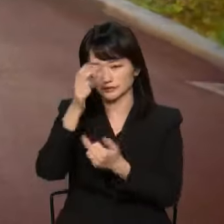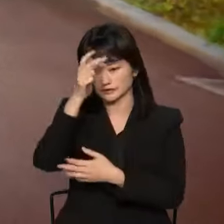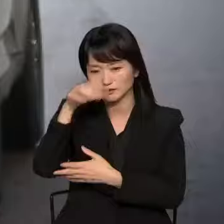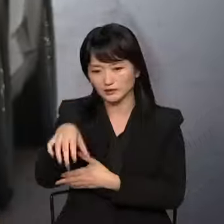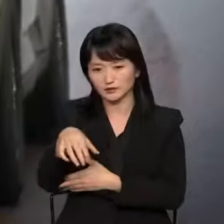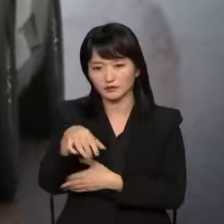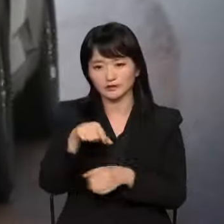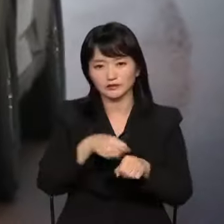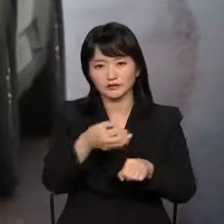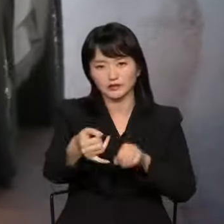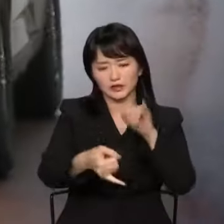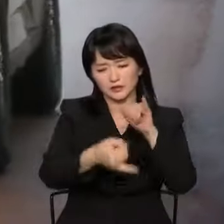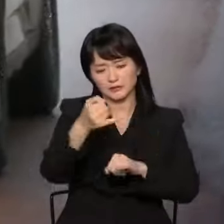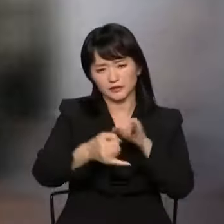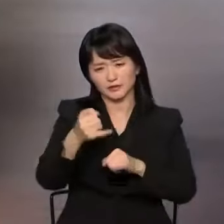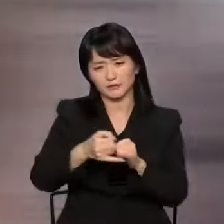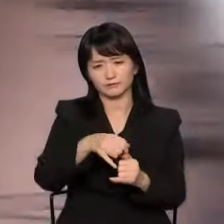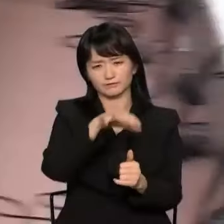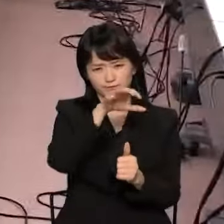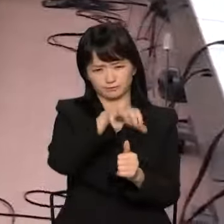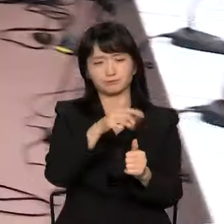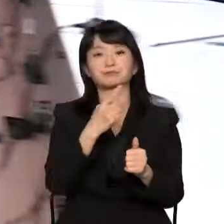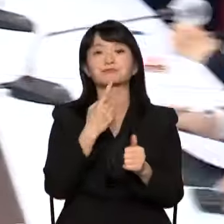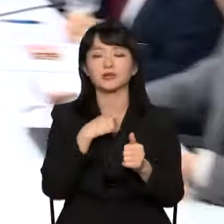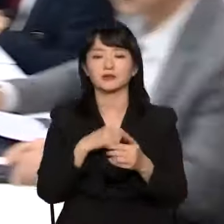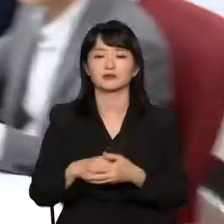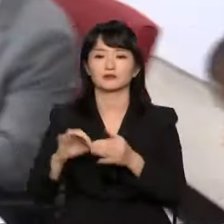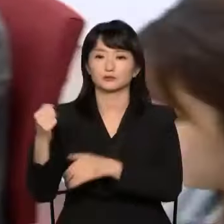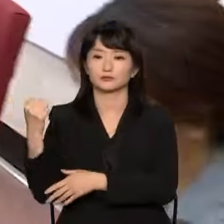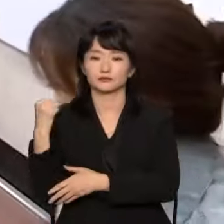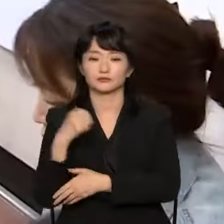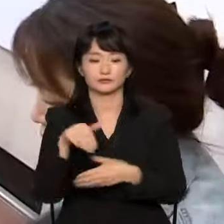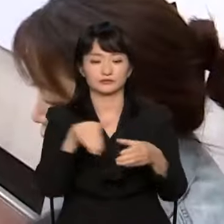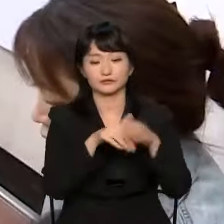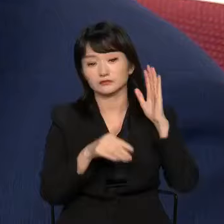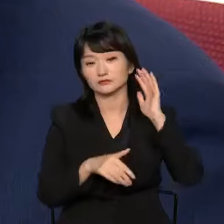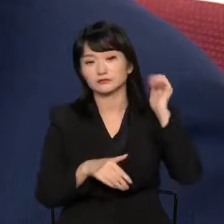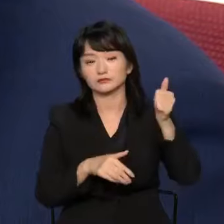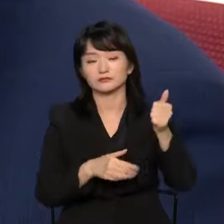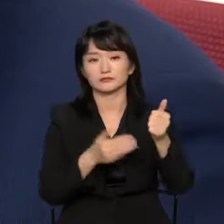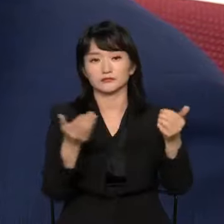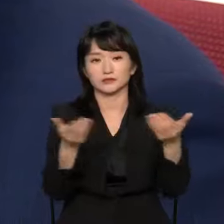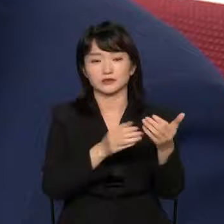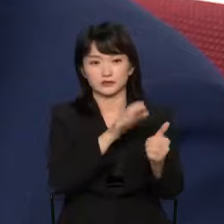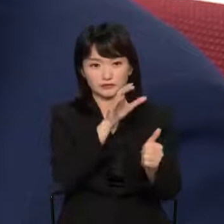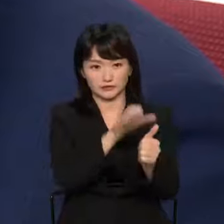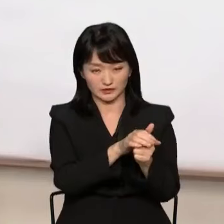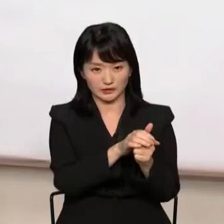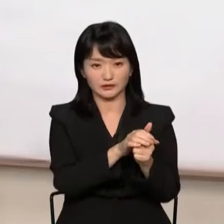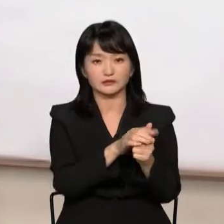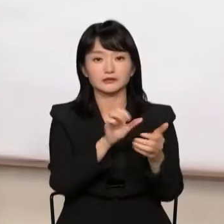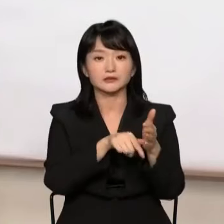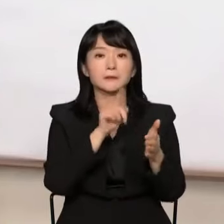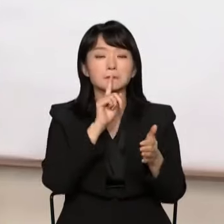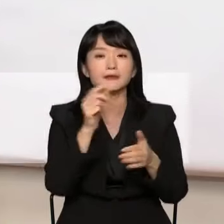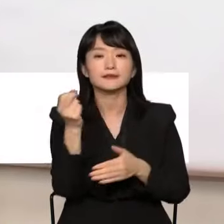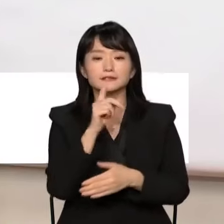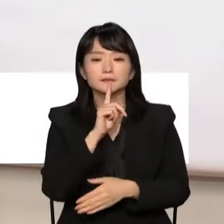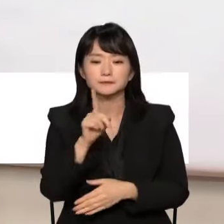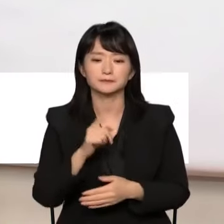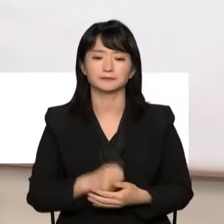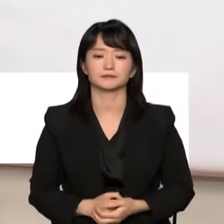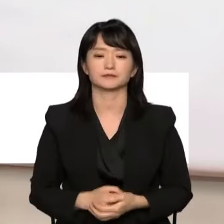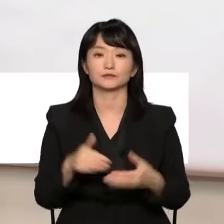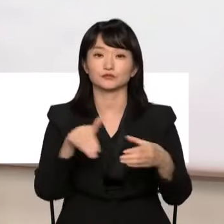때문에 압류된 것으로도 전해졌습니다. 국민의힘은 문 전 대통령의 재임 시절 발언을 소환했습니다. 문재인 대통령